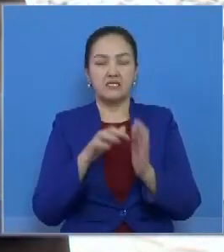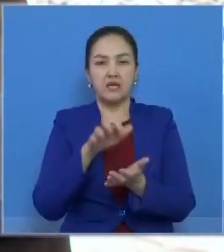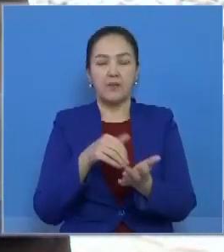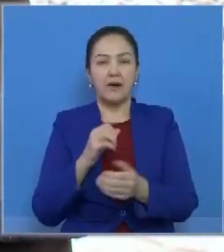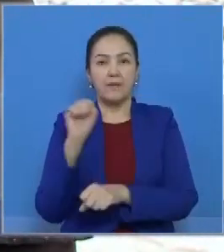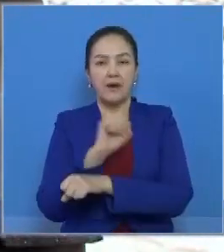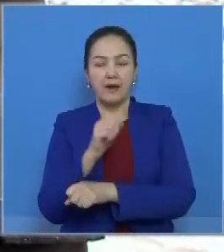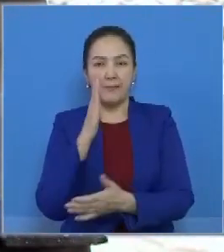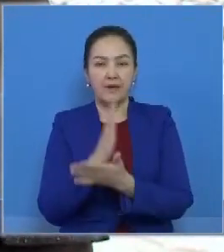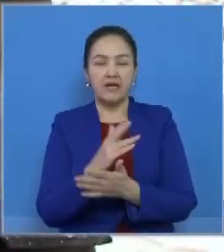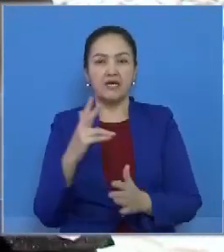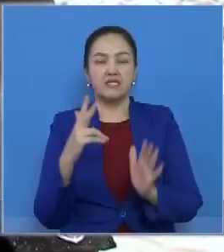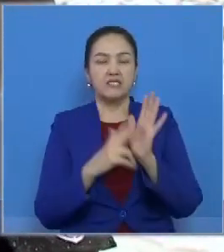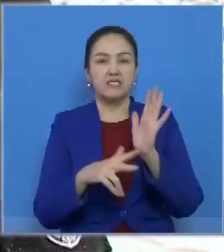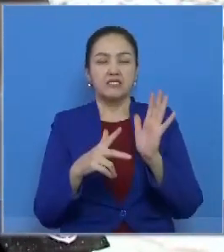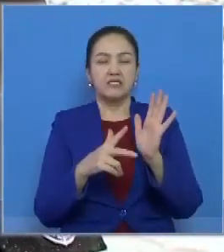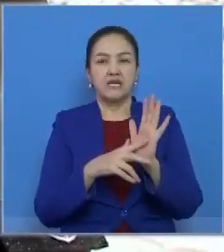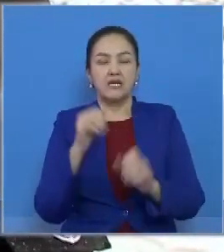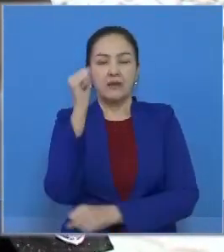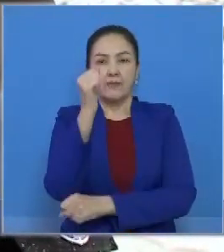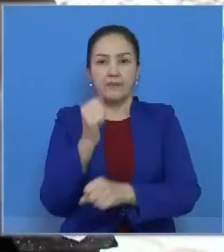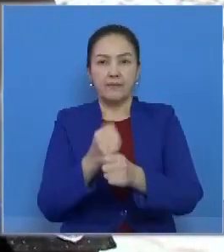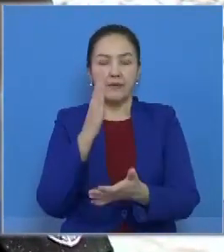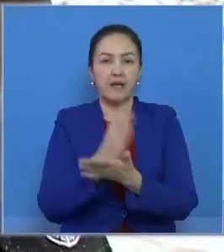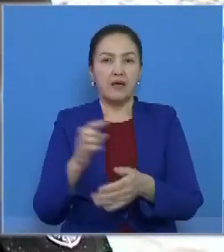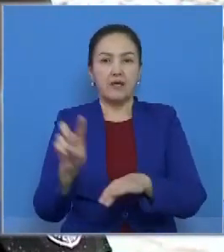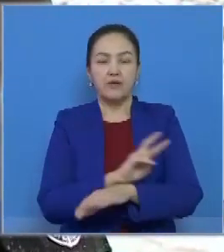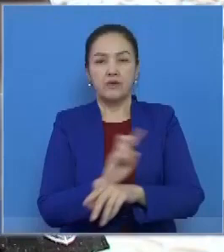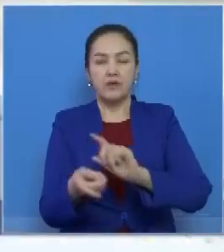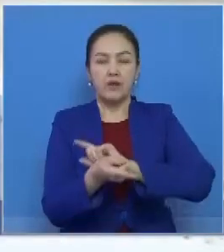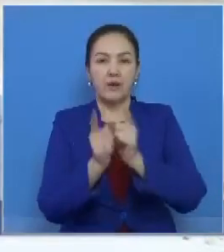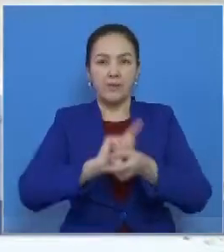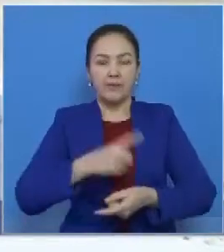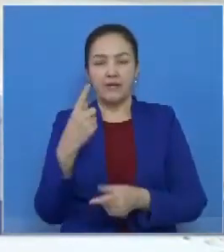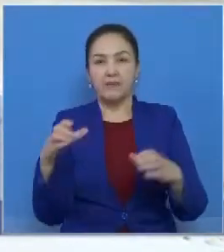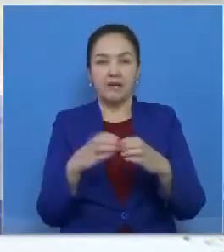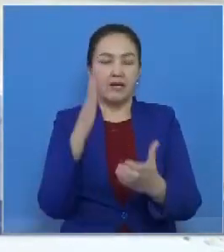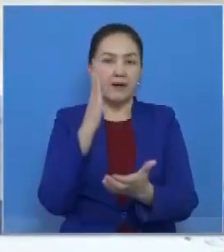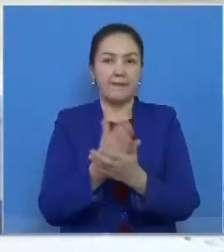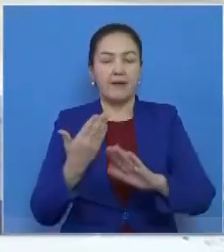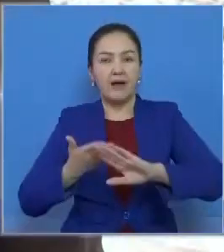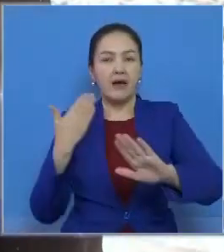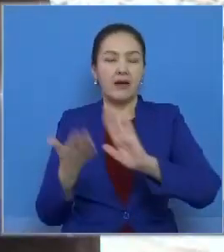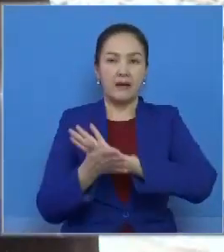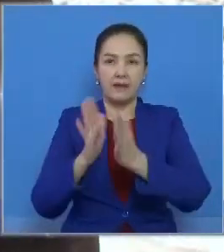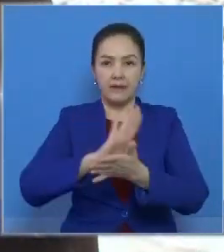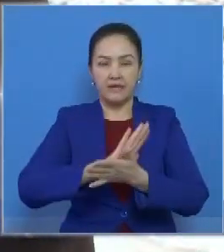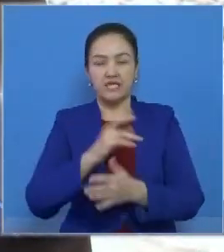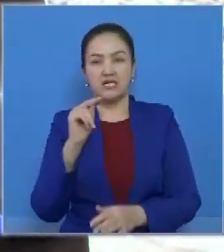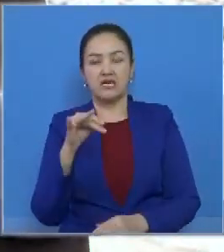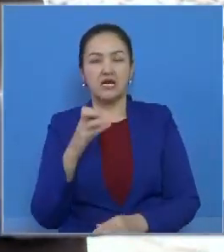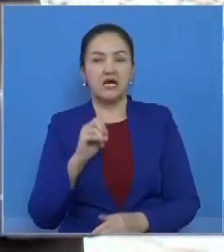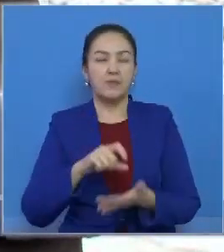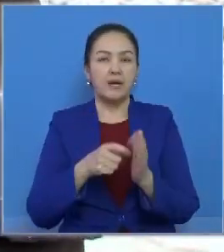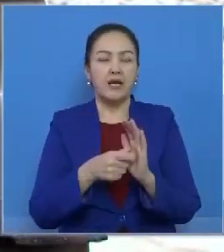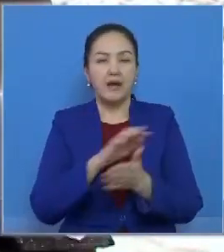бар, 7-8 адам әр бригадада. Және де түнгі ауысымда тағы бір бригадамыз бар. Алдын ала келісілген ЖКХ бөлімімен